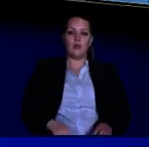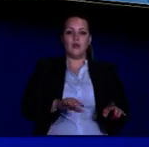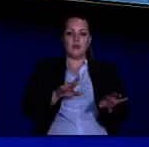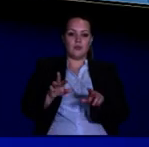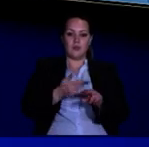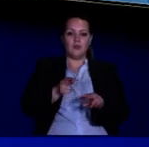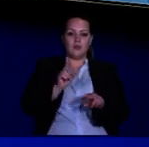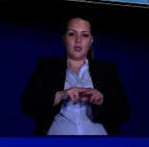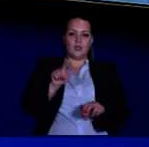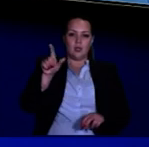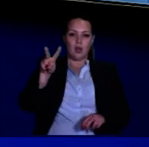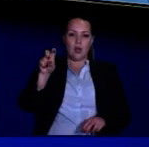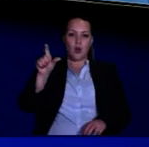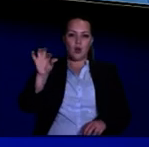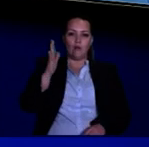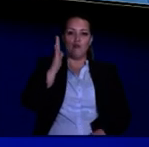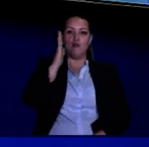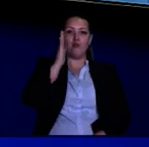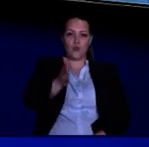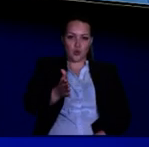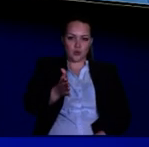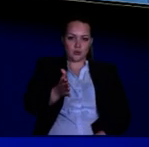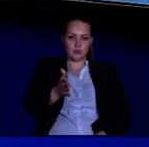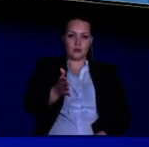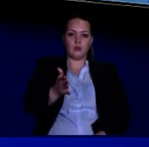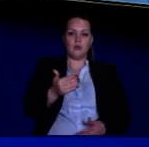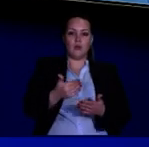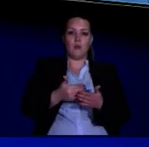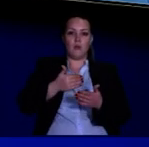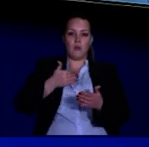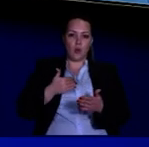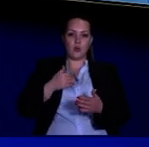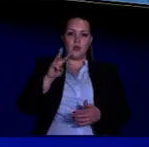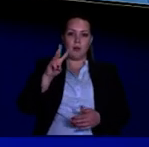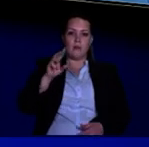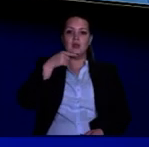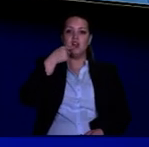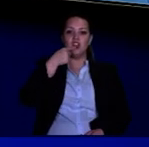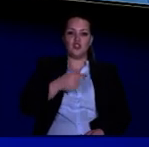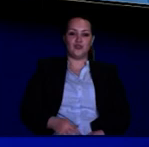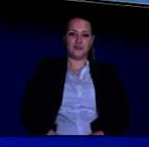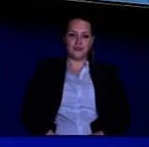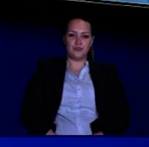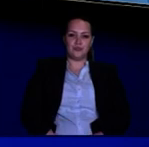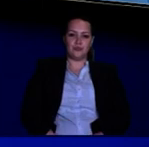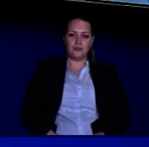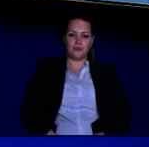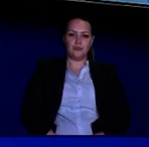Действие этих глаголов будет происходить после момента речи.